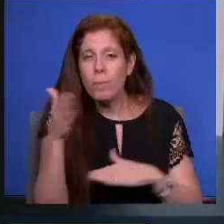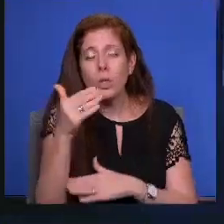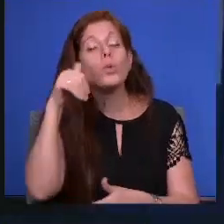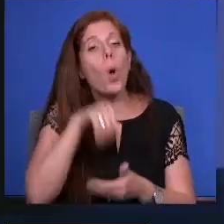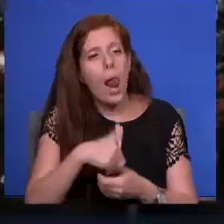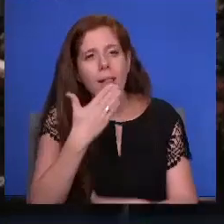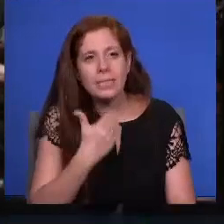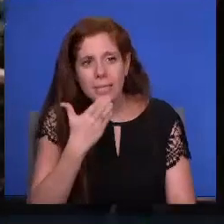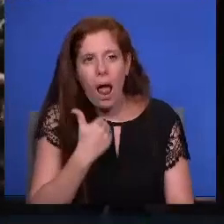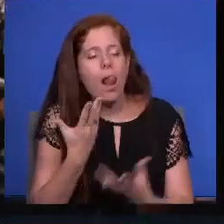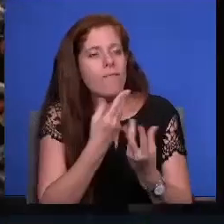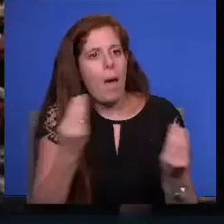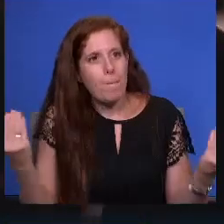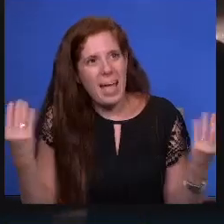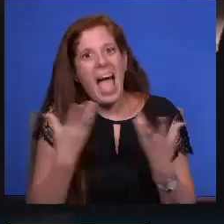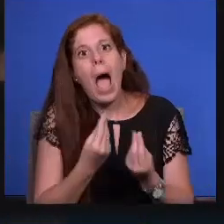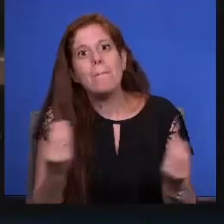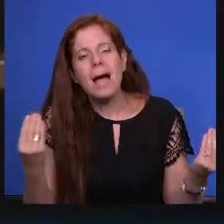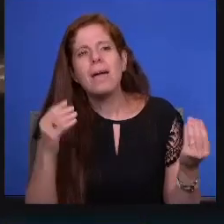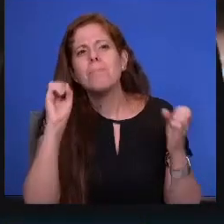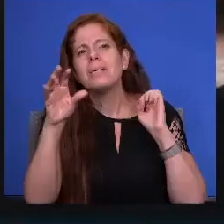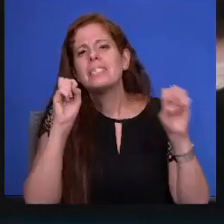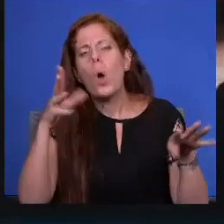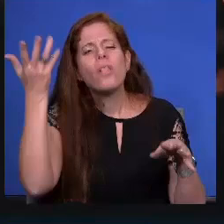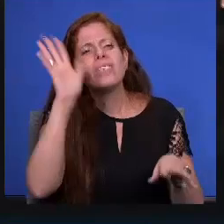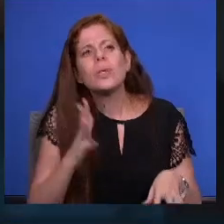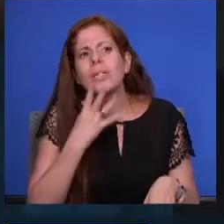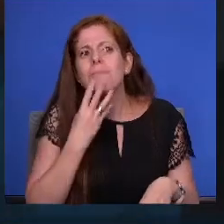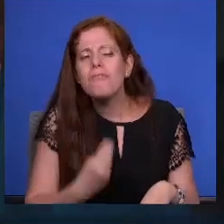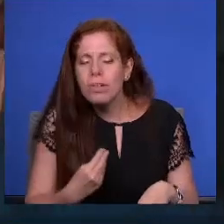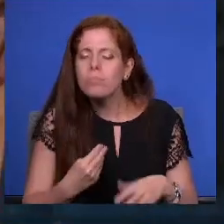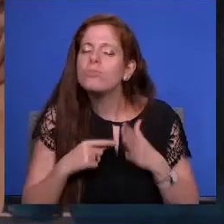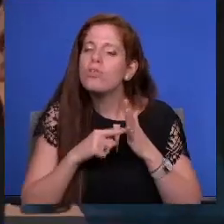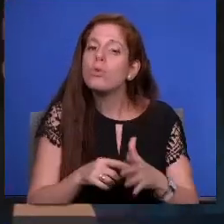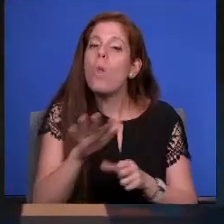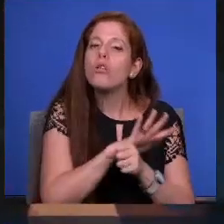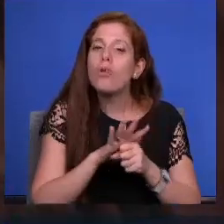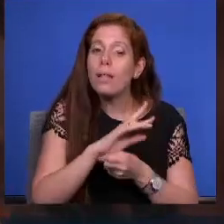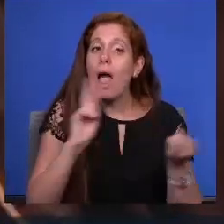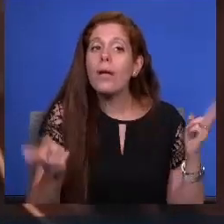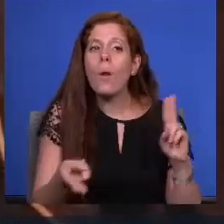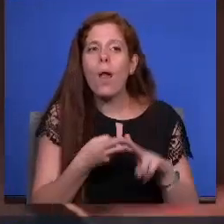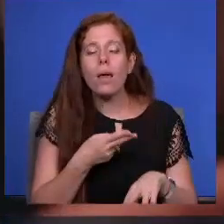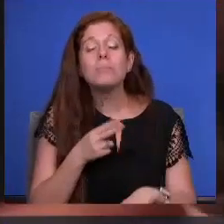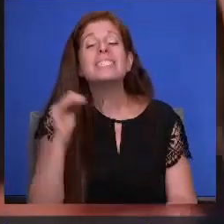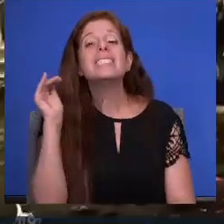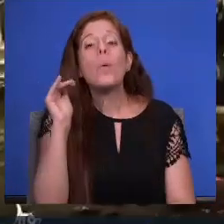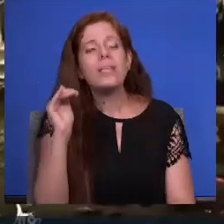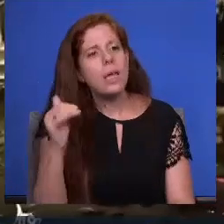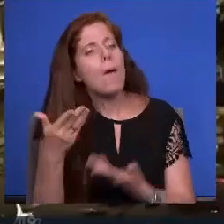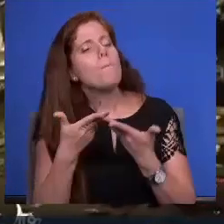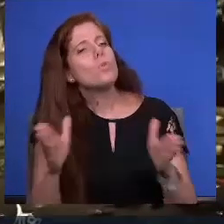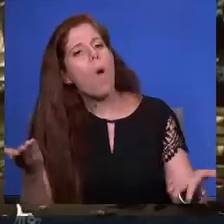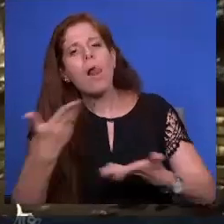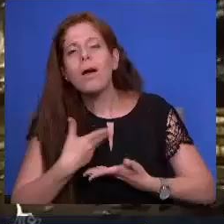ישראל, והרבה מצגות וסרטונים יפים, נועדו לשכנע את העולם, סעודיה פתוחה לקבל כל